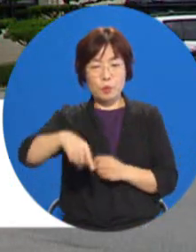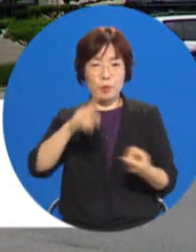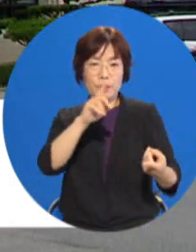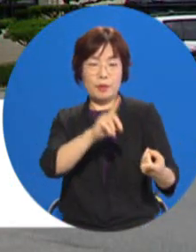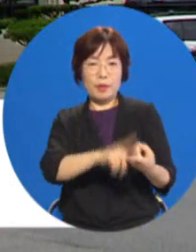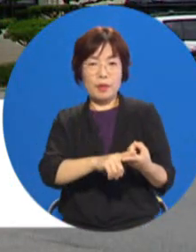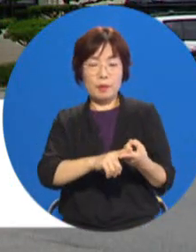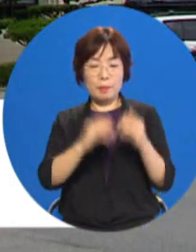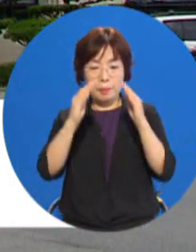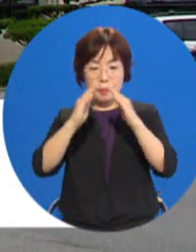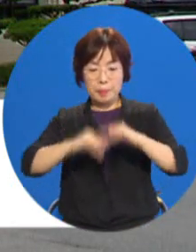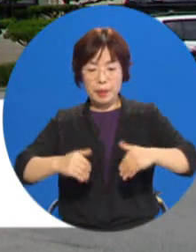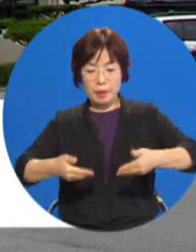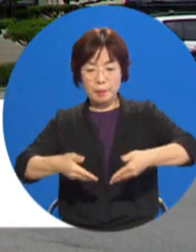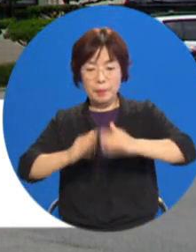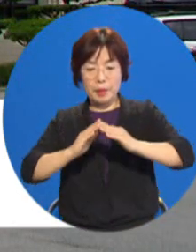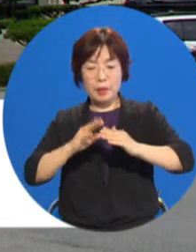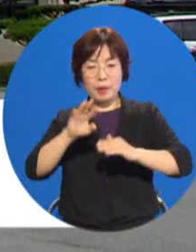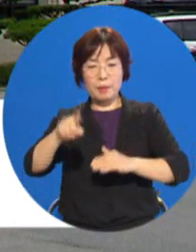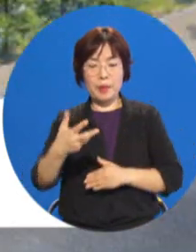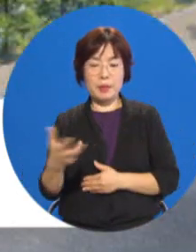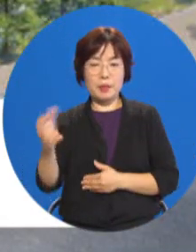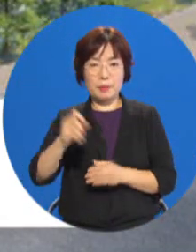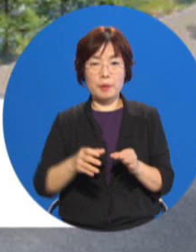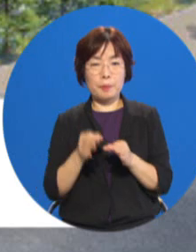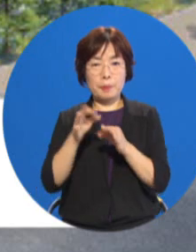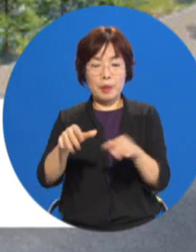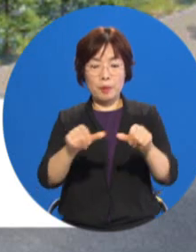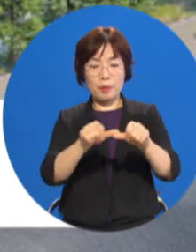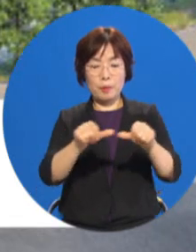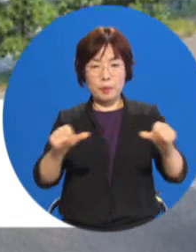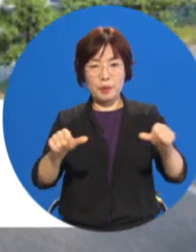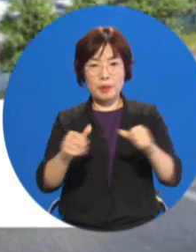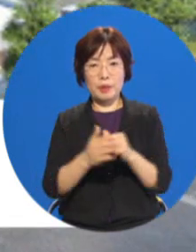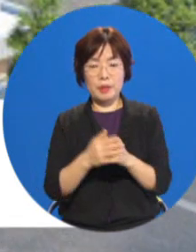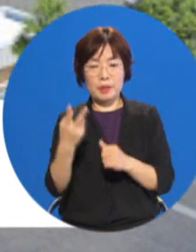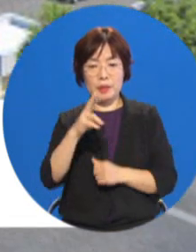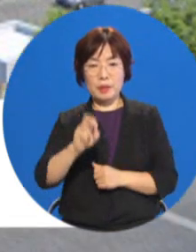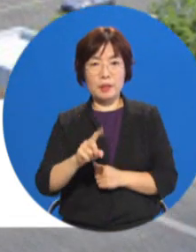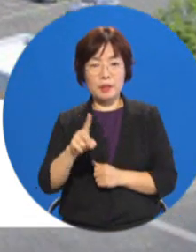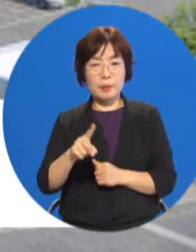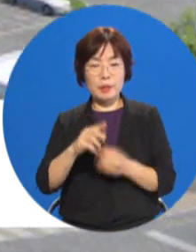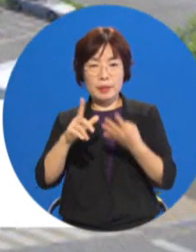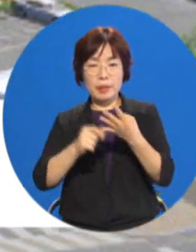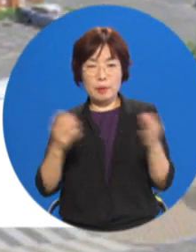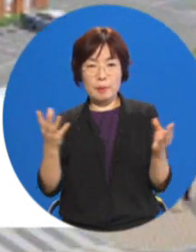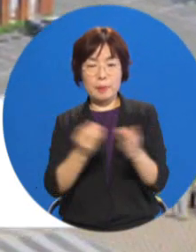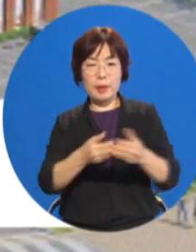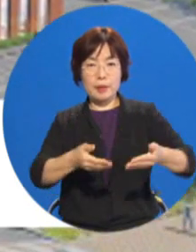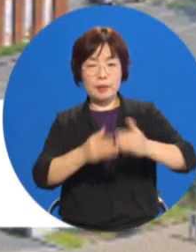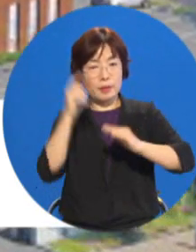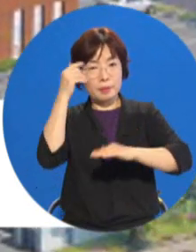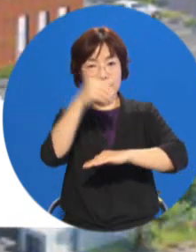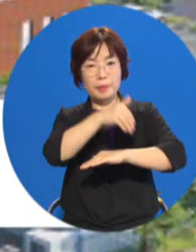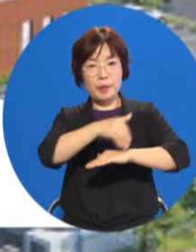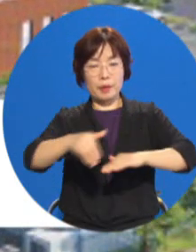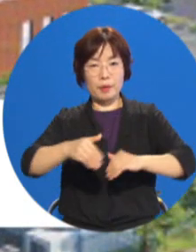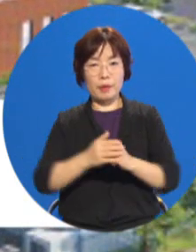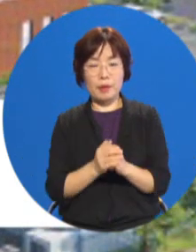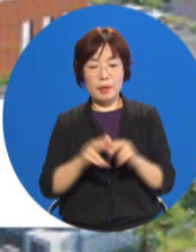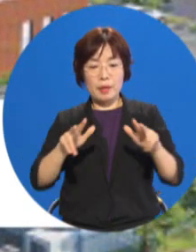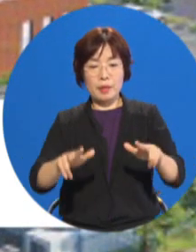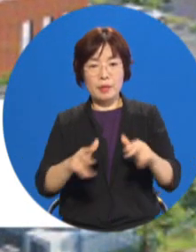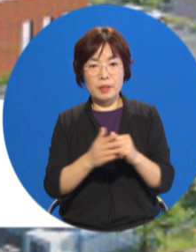청사 부지에 사업비 170억 원을 들여 지상 5층 규모로 2021년 4월에 완공됩니다. 공사로 인해